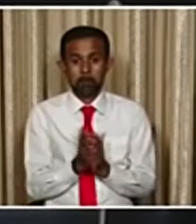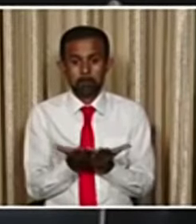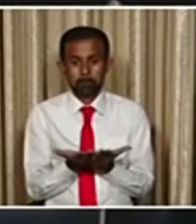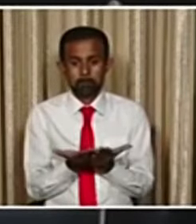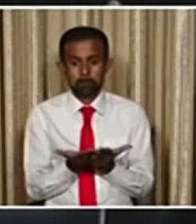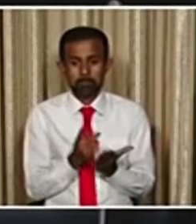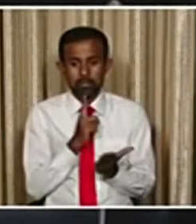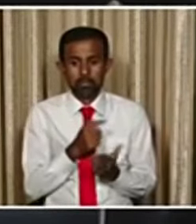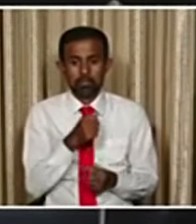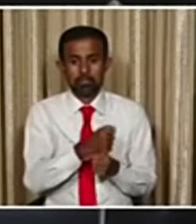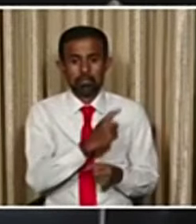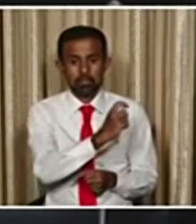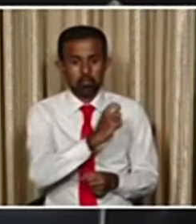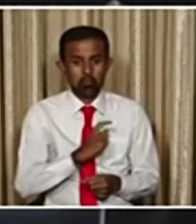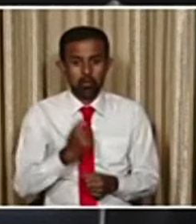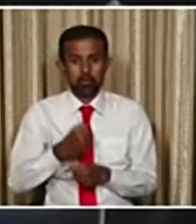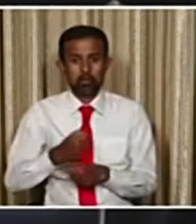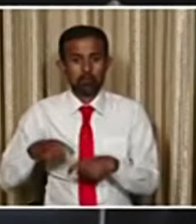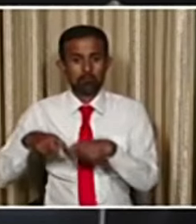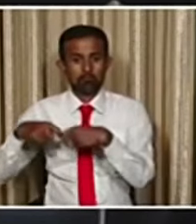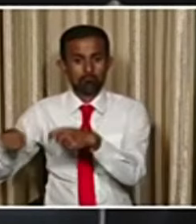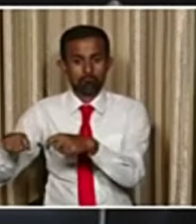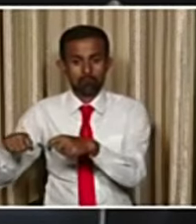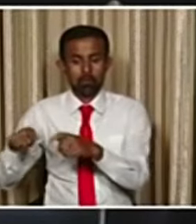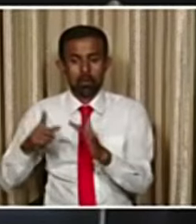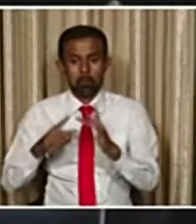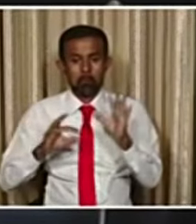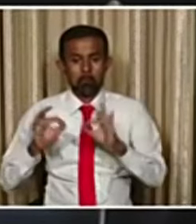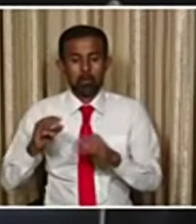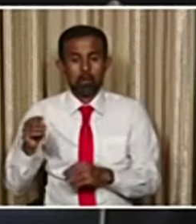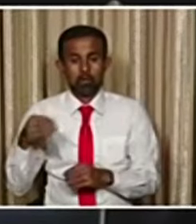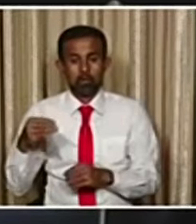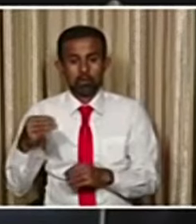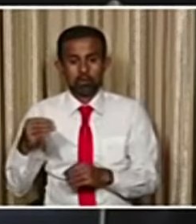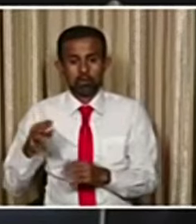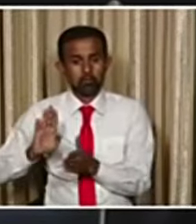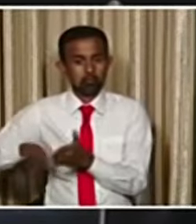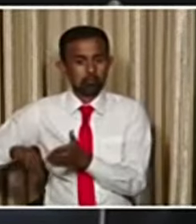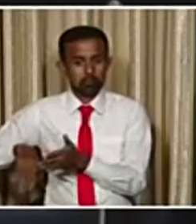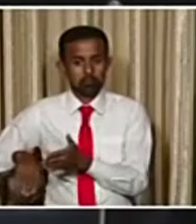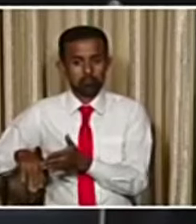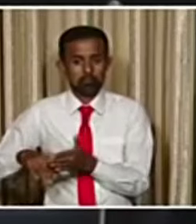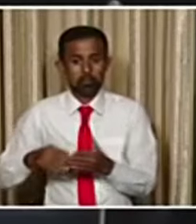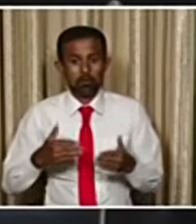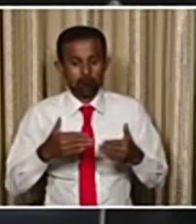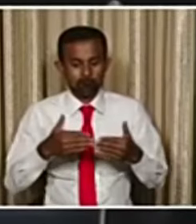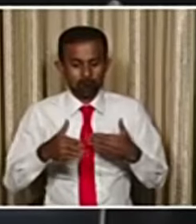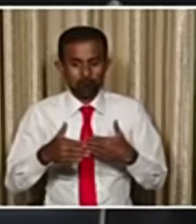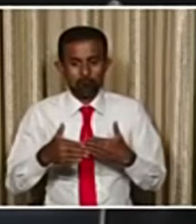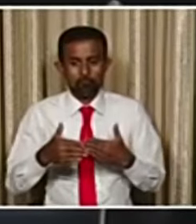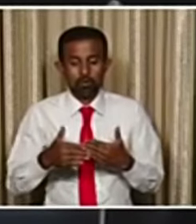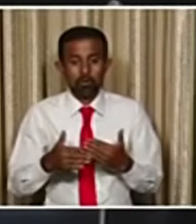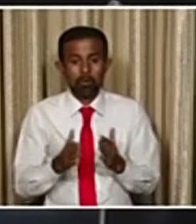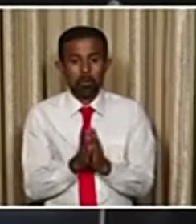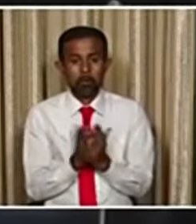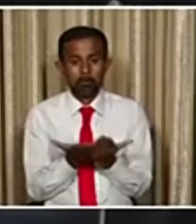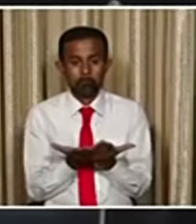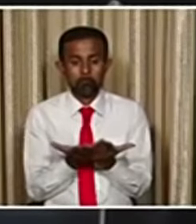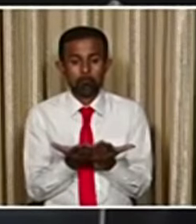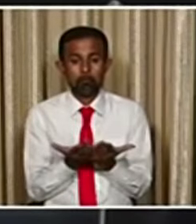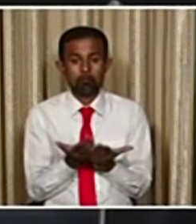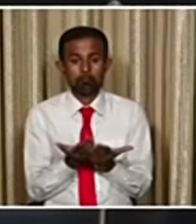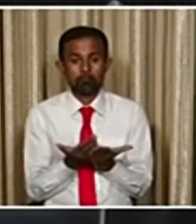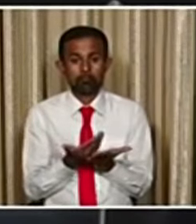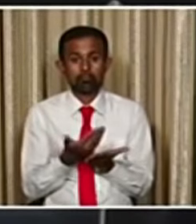ප්‍රාථමික ගිණුම කියන්නේ රජයේ ආදායමයි වියදමයි පොලිය හා ණය අතෑරියම තියෙන වෙනස. ප්‍රාථමික